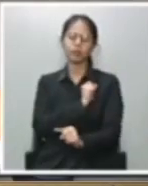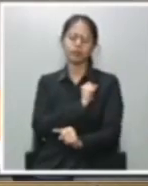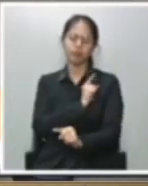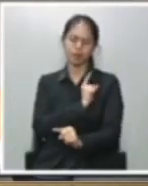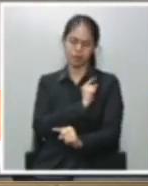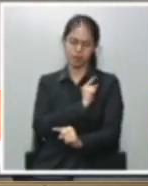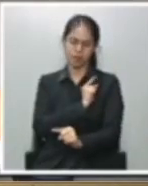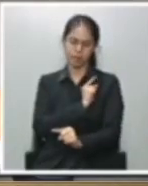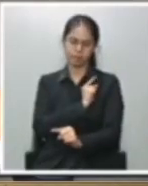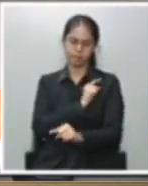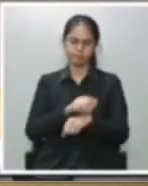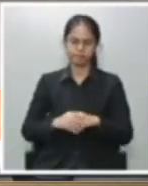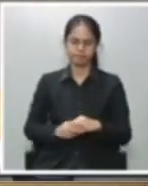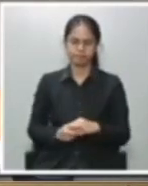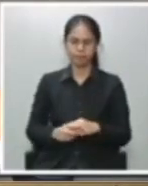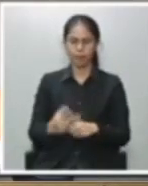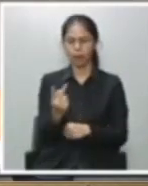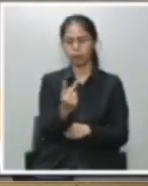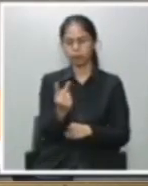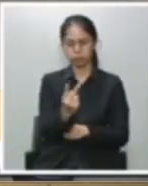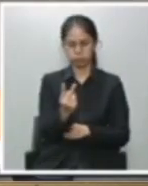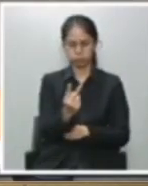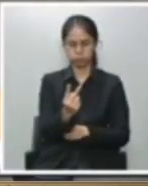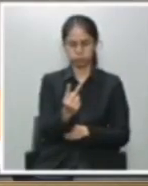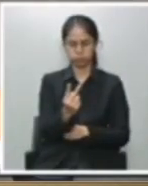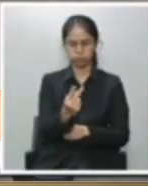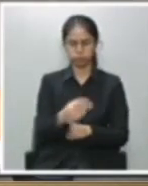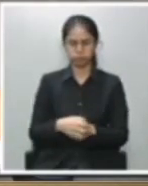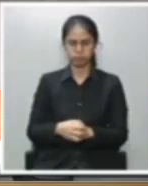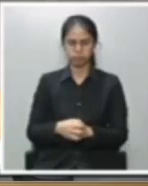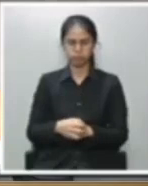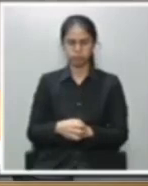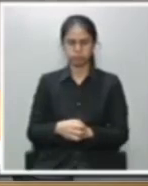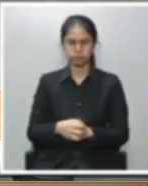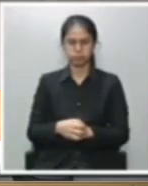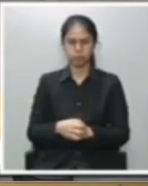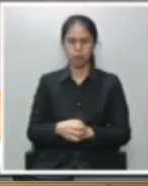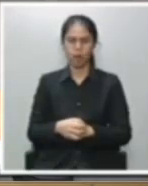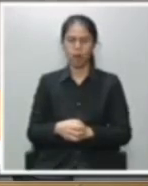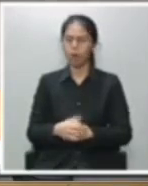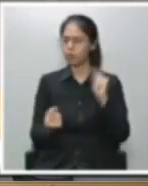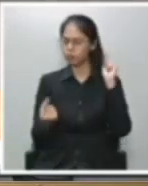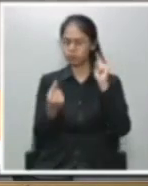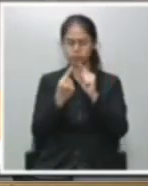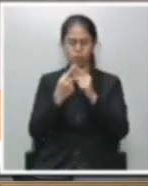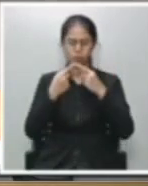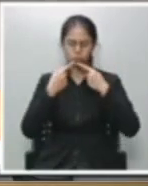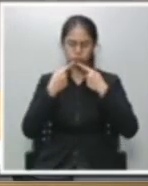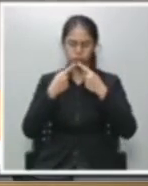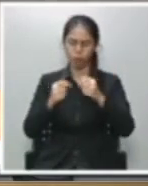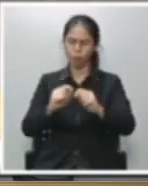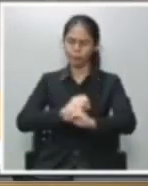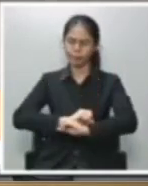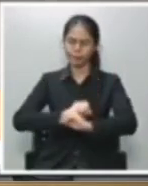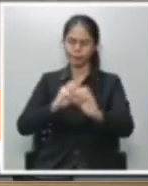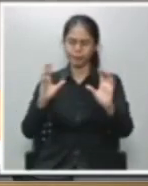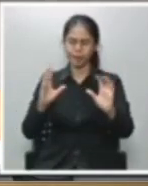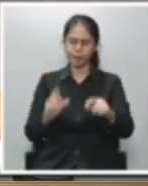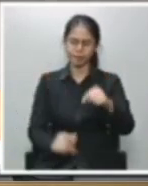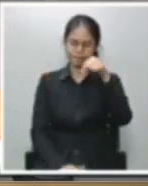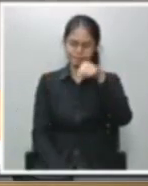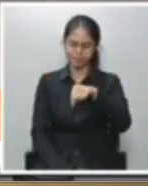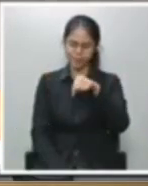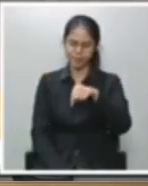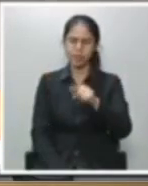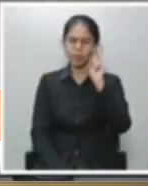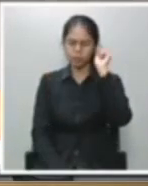านครับทั้งสองเรื่องเนี่ยมันคือคำตอบว่าทำไมสภาแห่งนี้ควรตั้ง